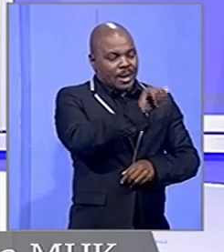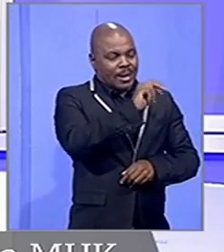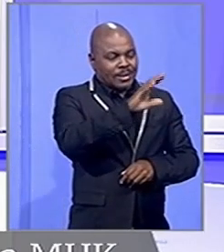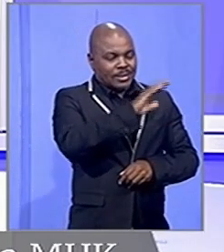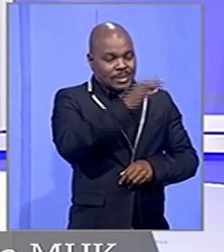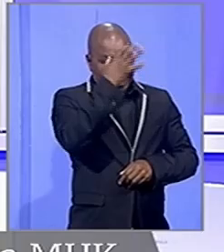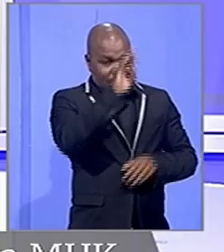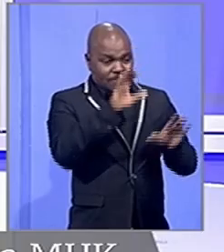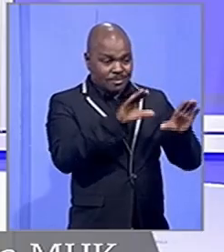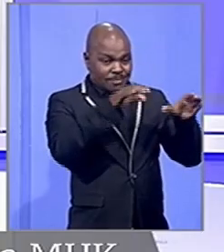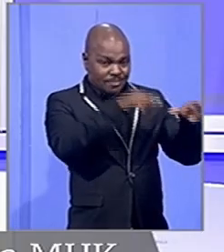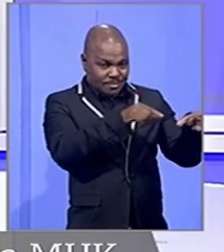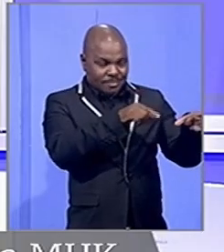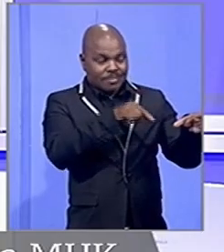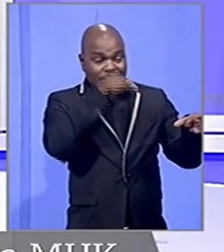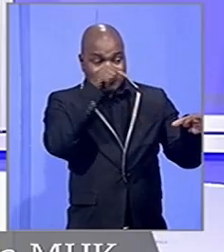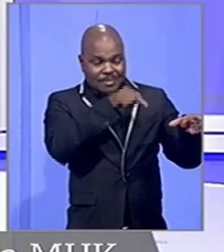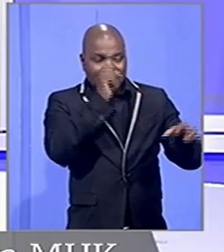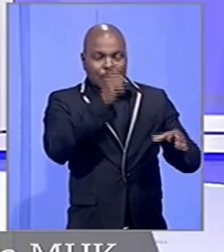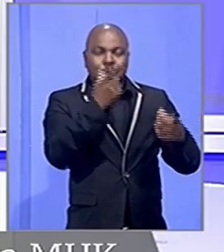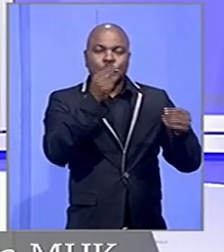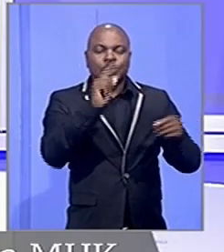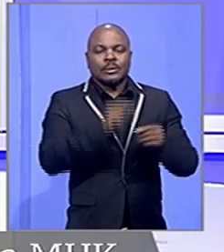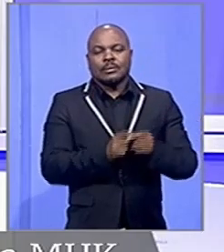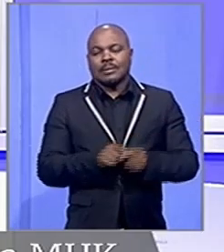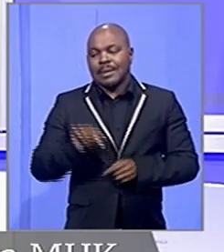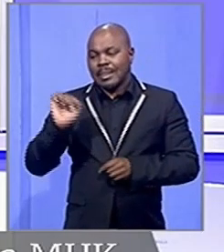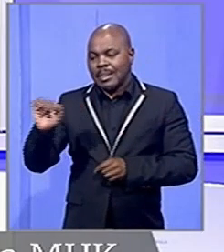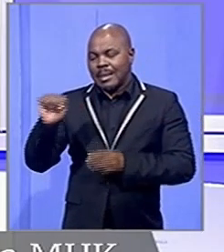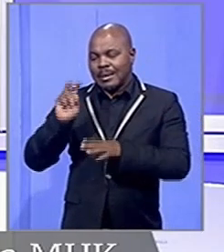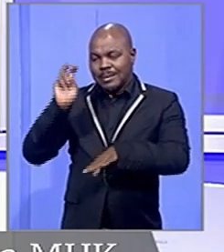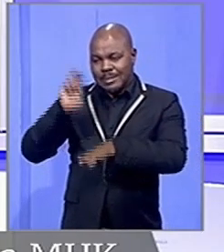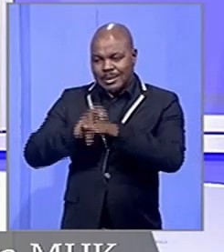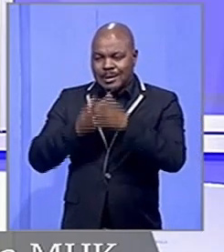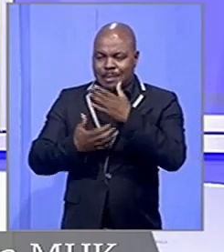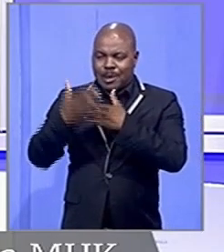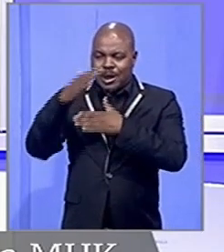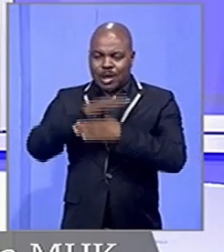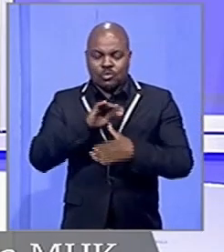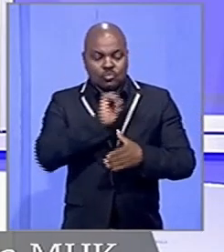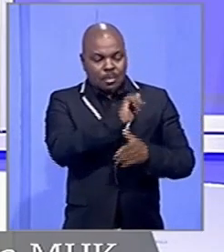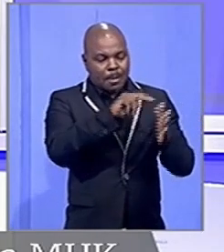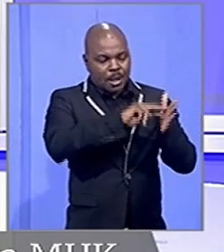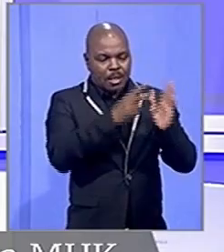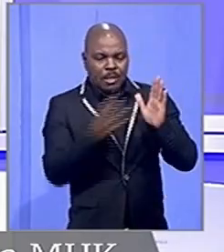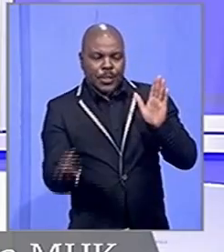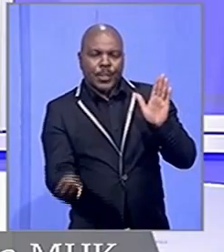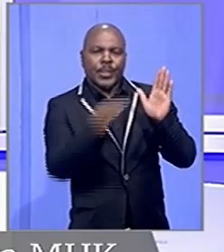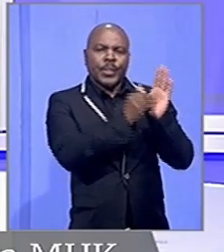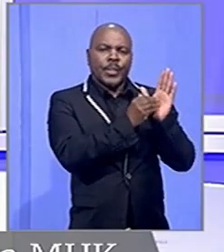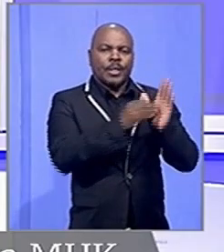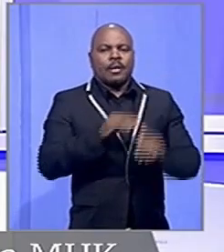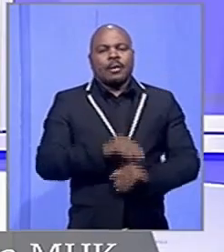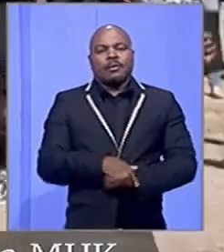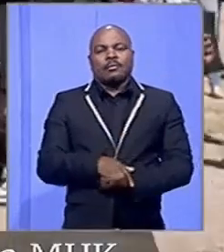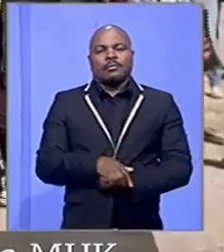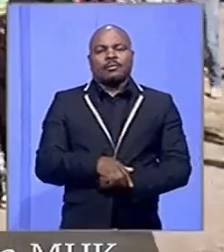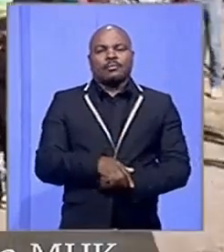bo eteletsweng pele ke ANC bo beye ditlhoko tsa basha kwa setlhoeng sa maano a jona.